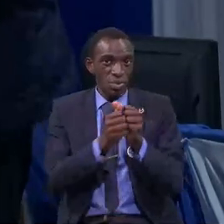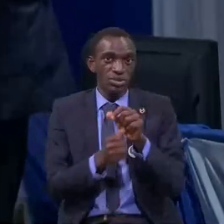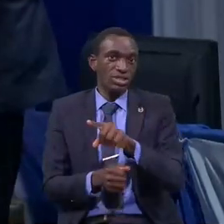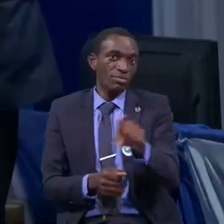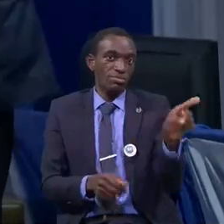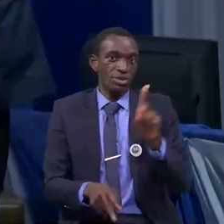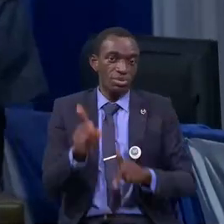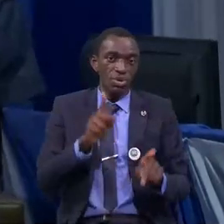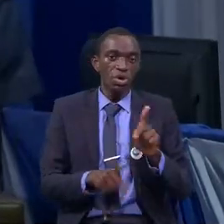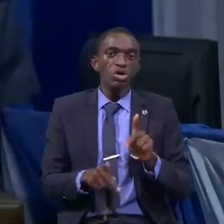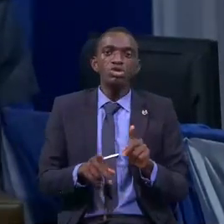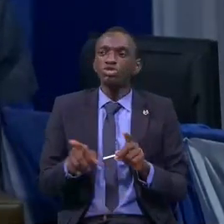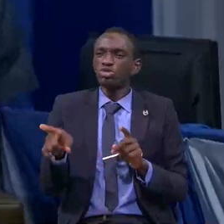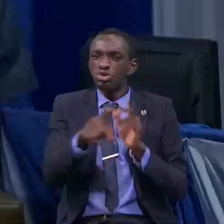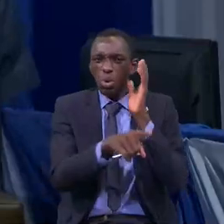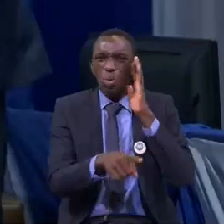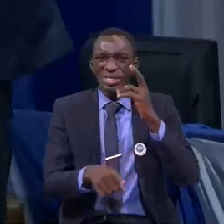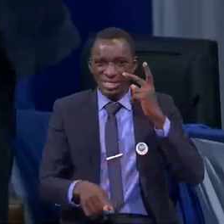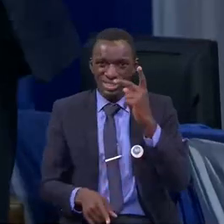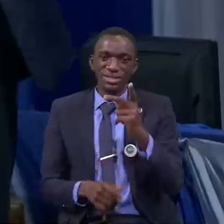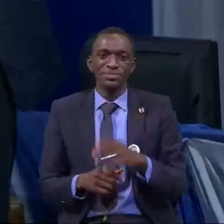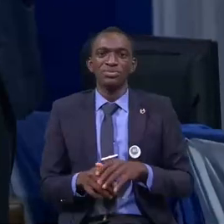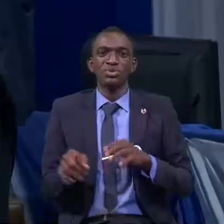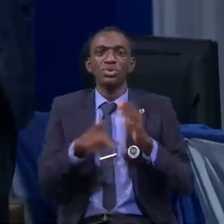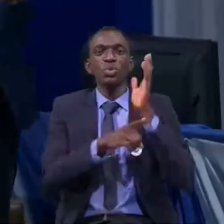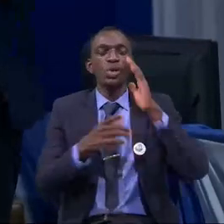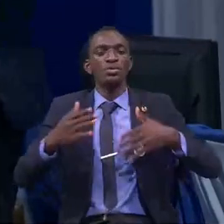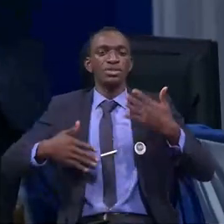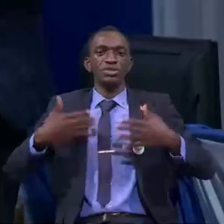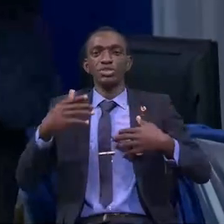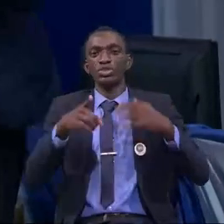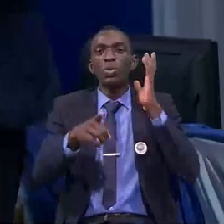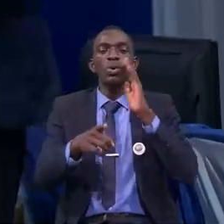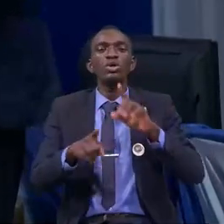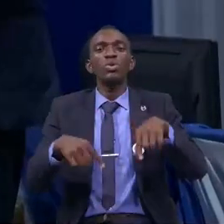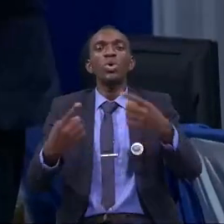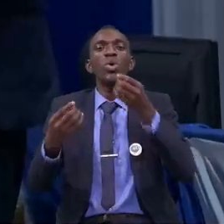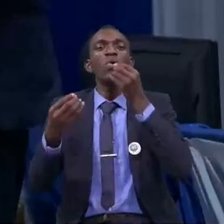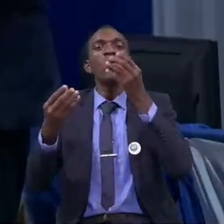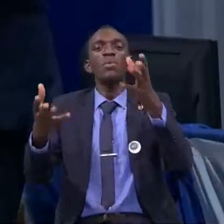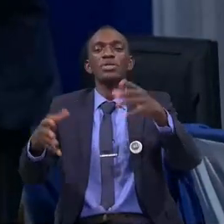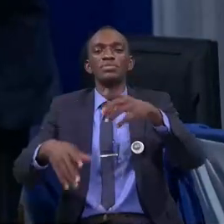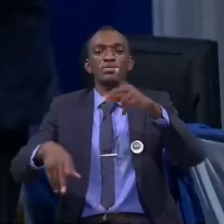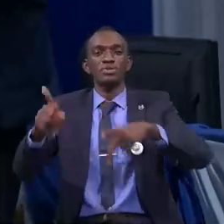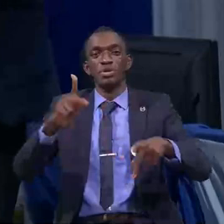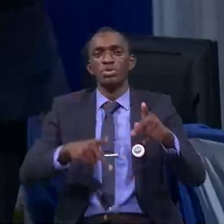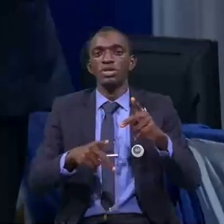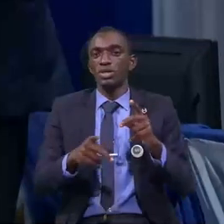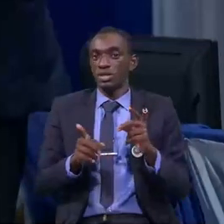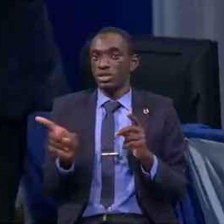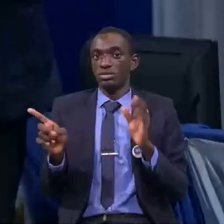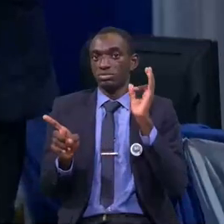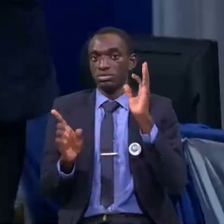Vous allez vous réjouir. Vous irez raconter. Il a dit, ne soyez pas